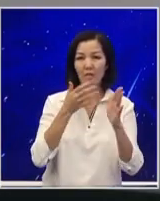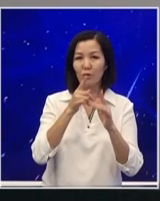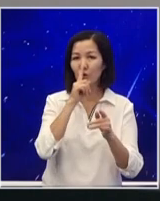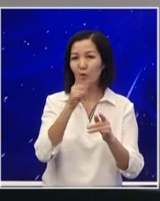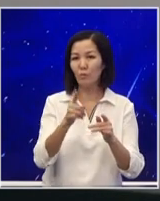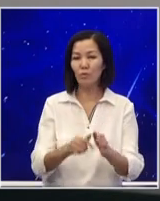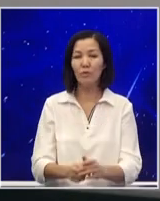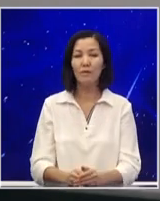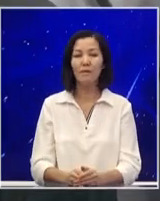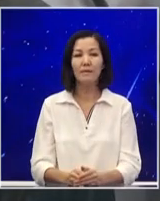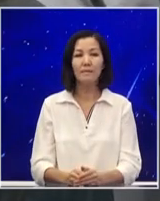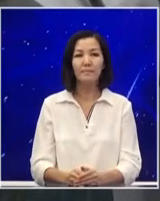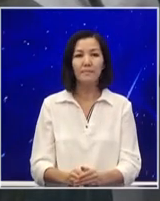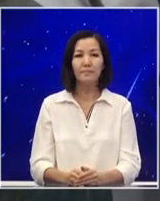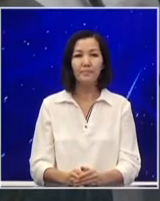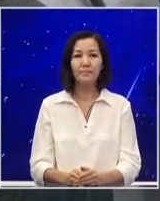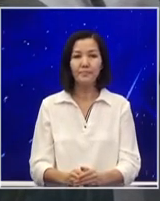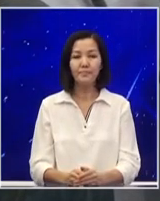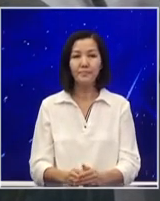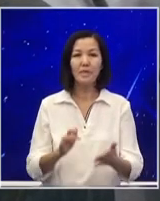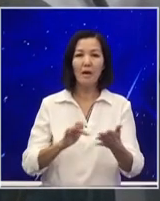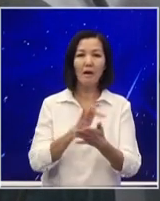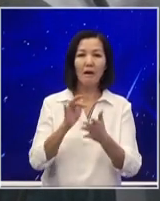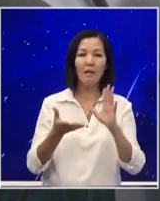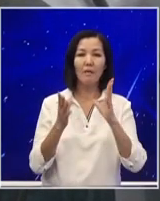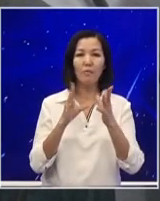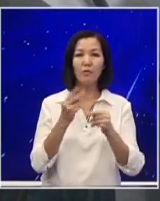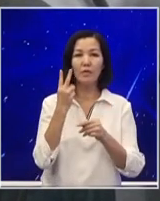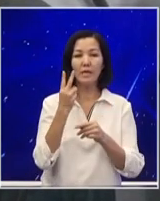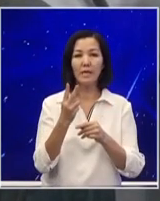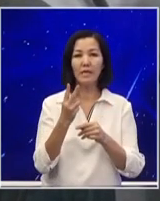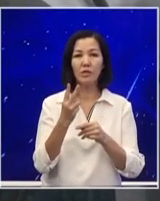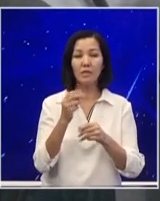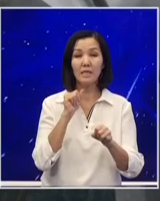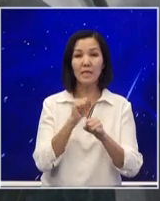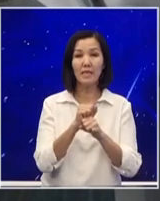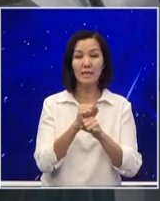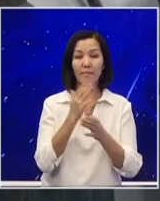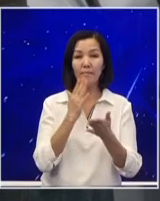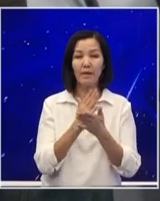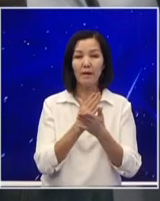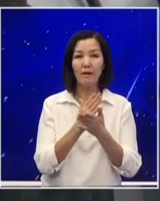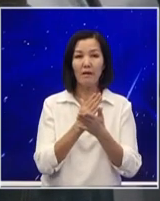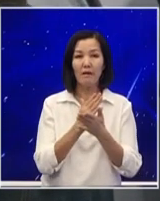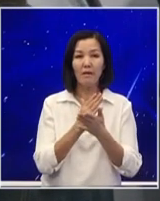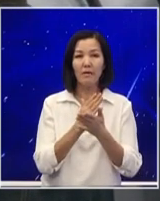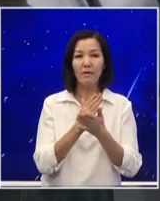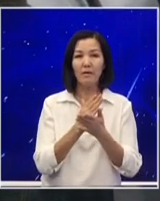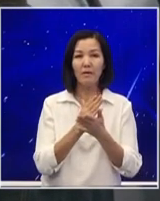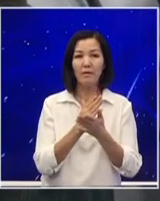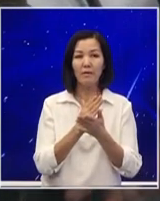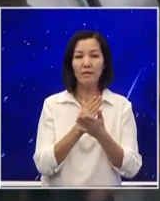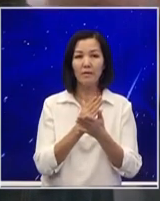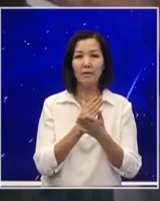Дейді қала әкімі. Ал негізінде қала бойынша бізде екі кислородный станция бар. Қала бойынша. Ол жерде